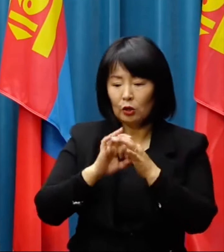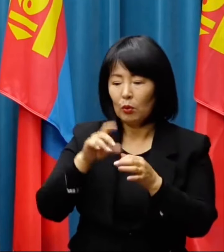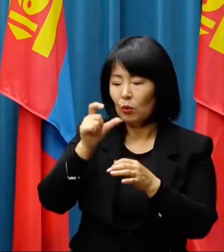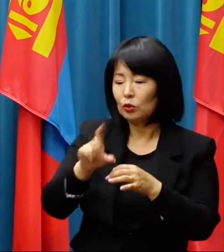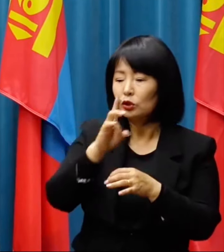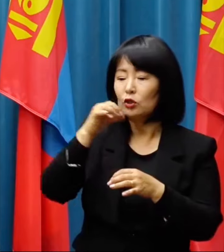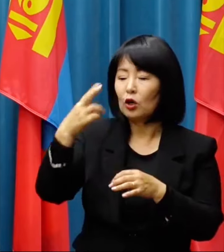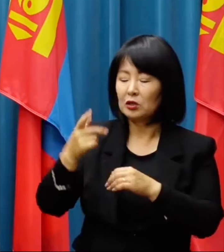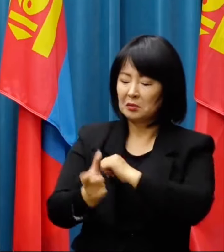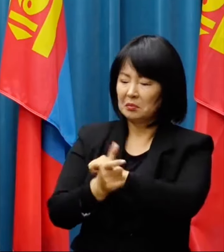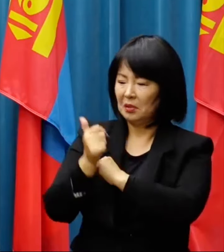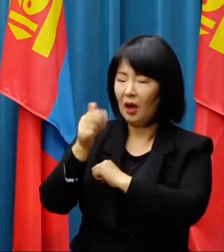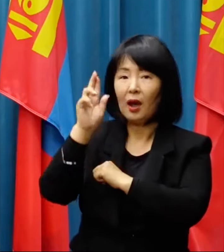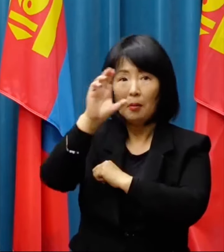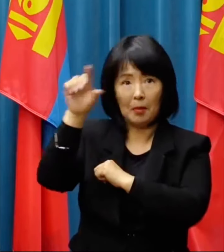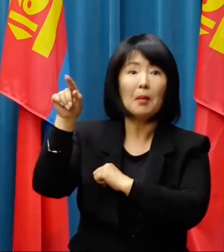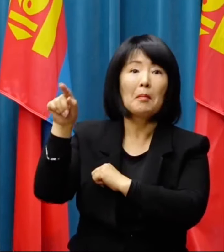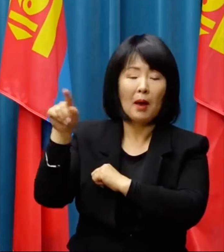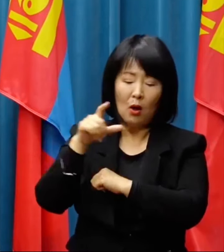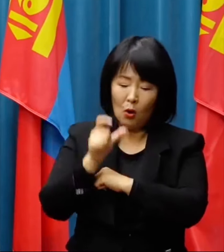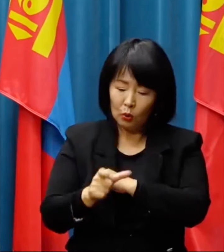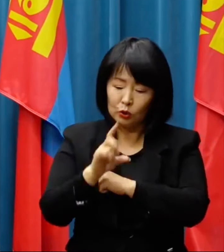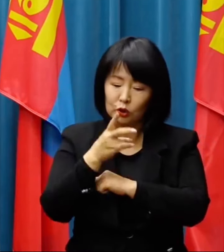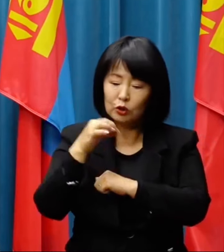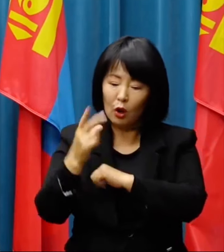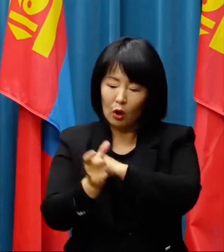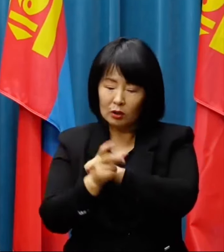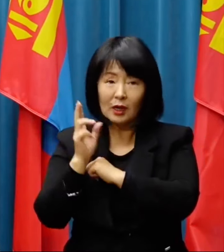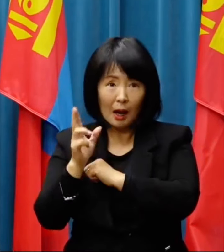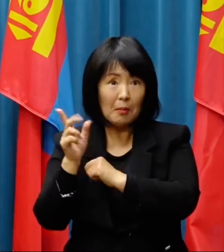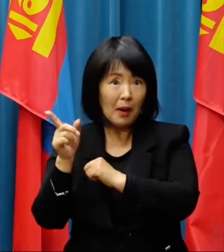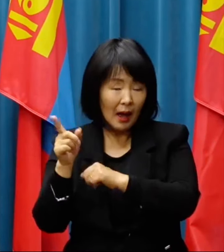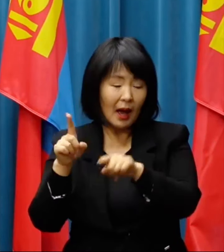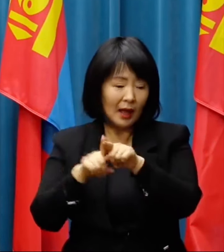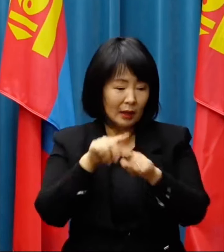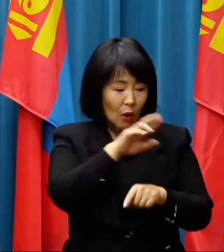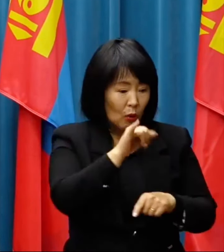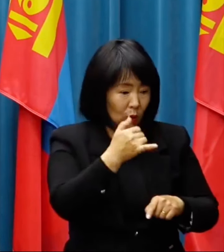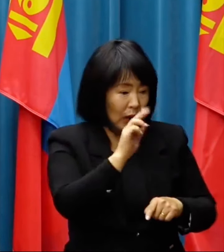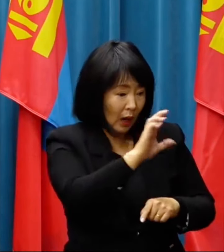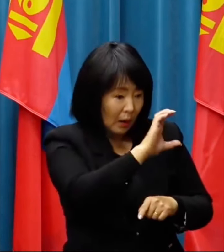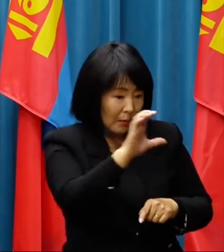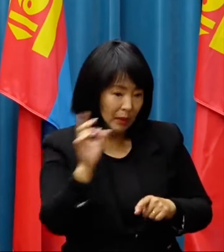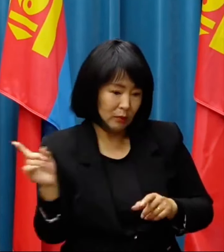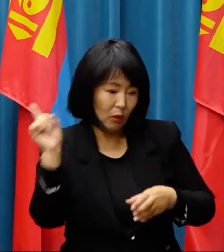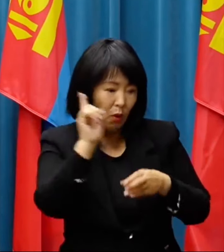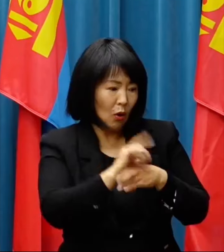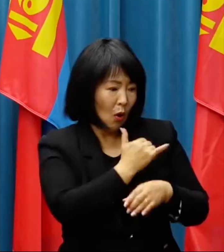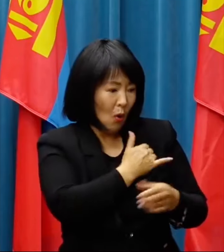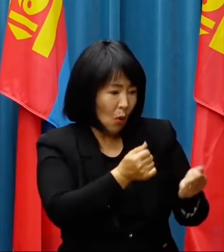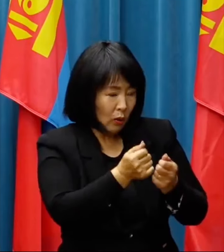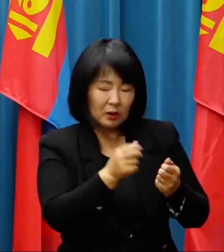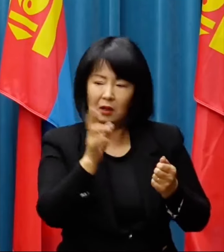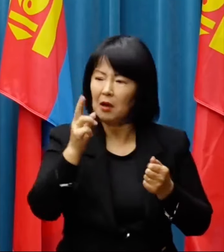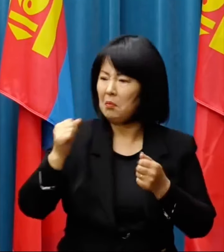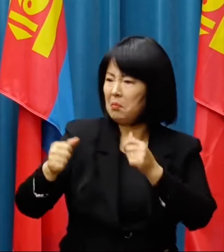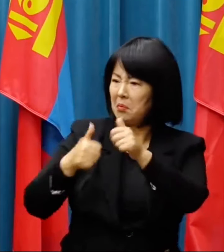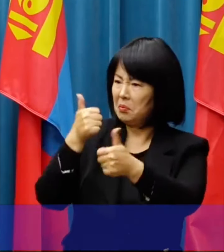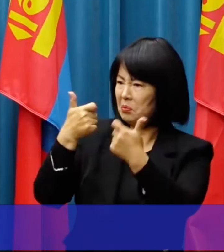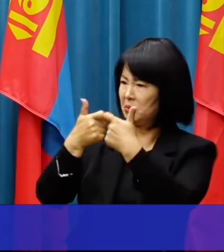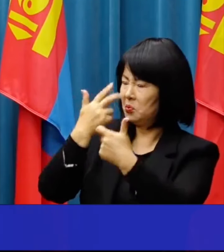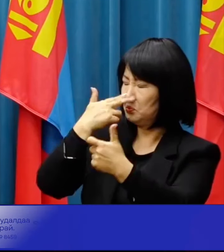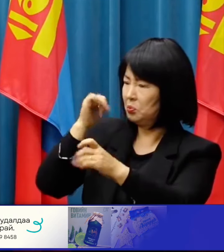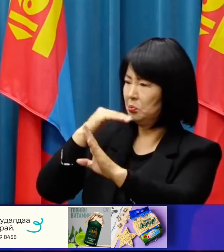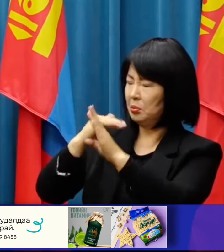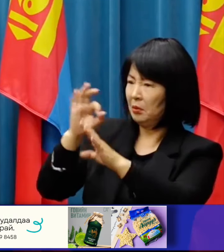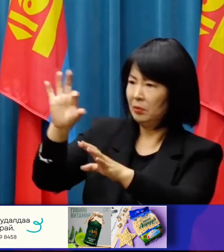шилдэг компаниуд хүртэл байдаг. Хүний нөөцийн шилдэг компаниуд хүртэл уулуурхаан компанийг удирдахад аль менежментийн компани хамгийн зохистой вэ гэдэг